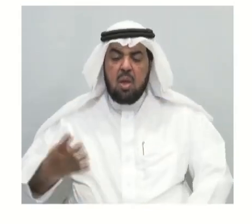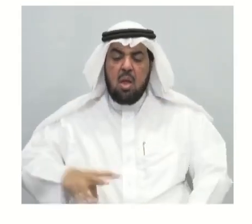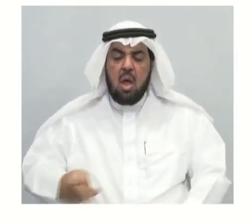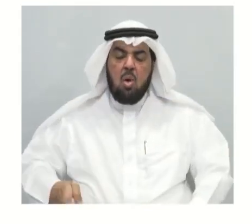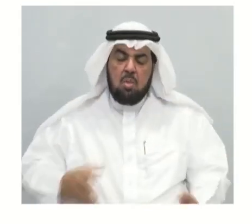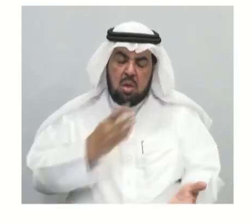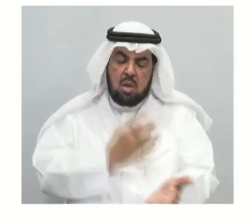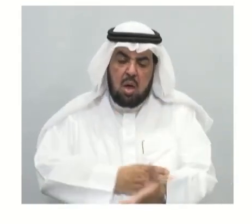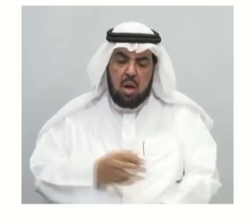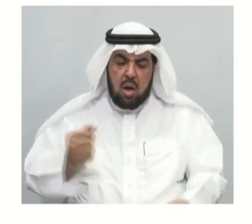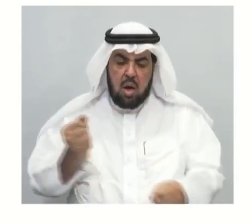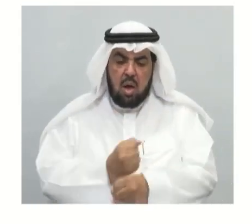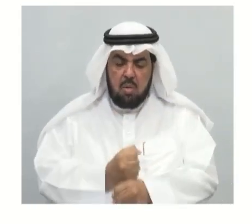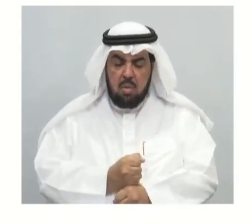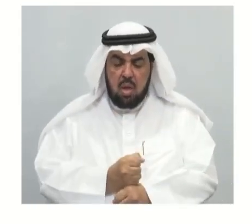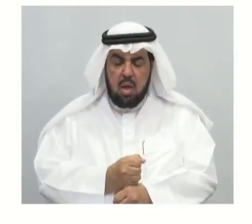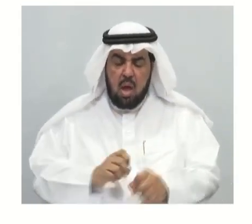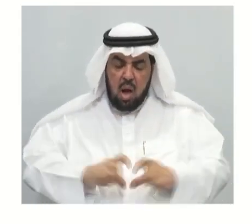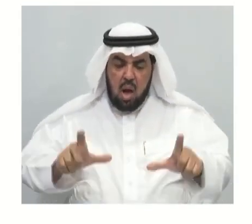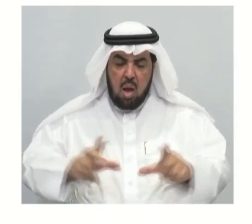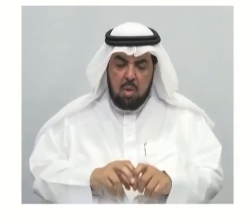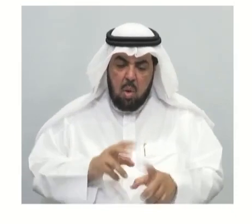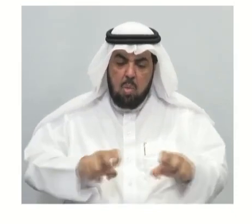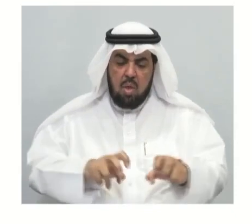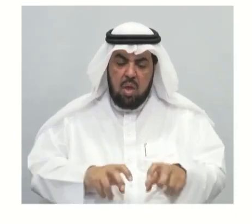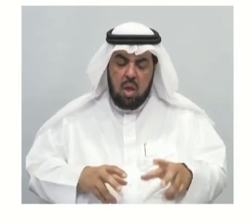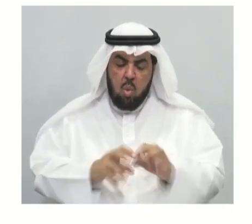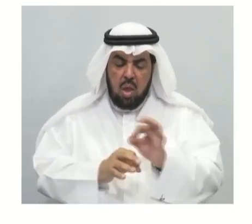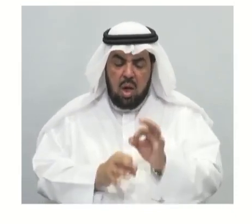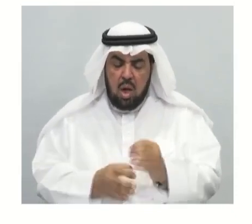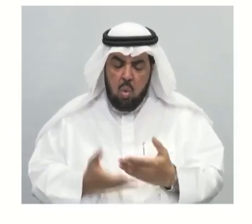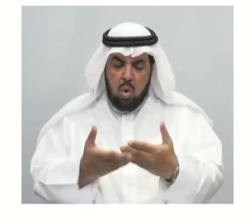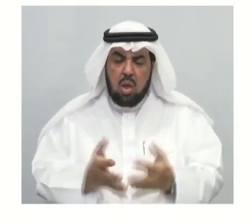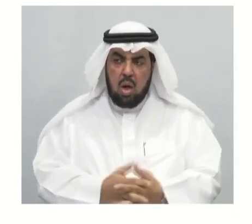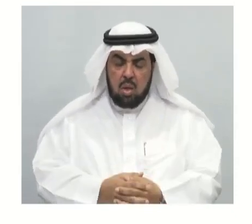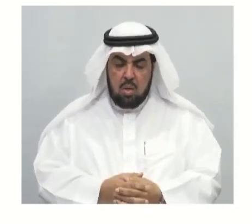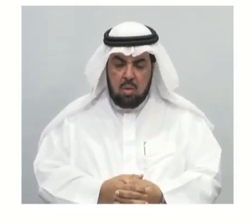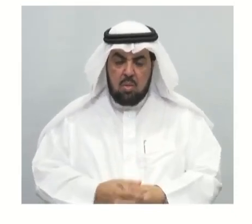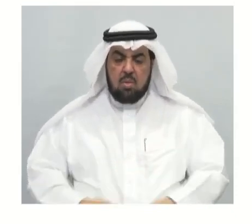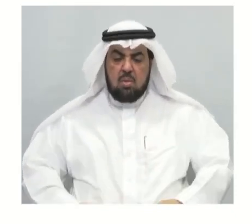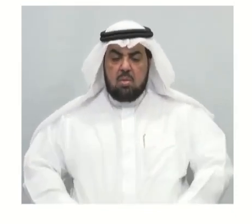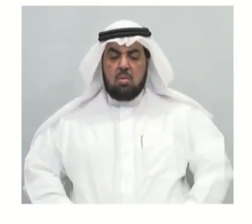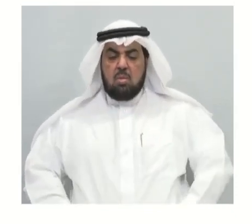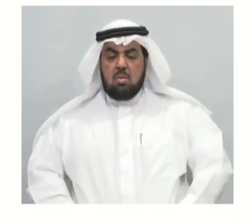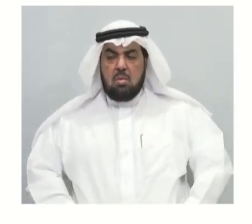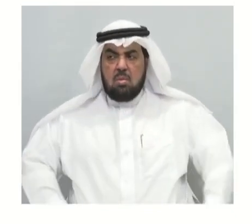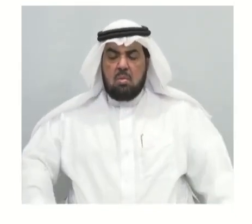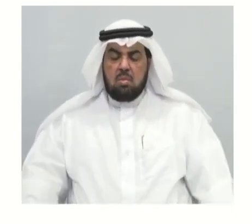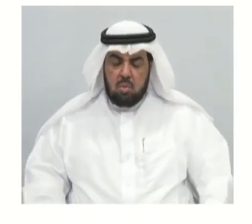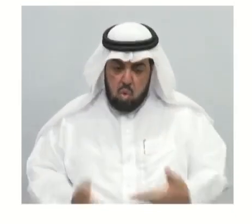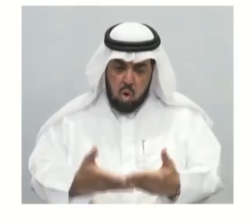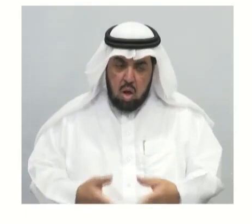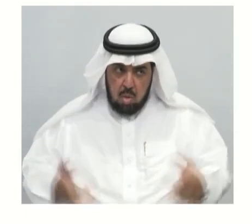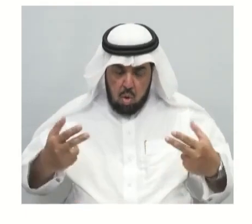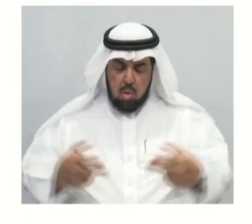انواع من التقارير الاعلاميه والبحثيه والتحليليه والتقدم مره اخرى التقارير الاعلاميه تقدم